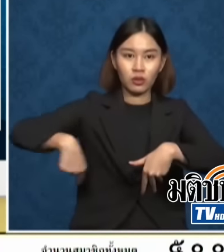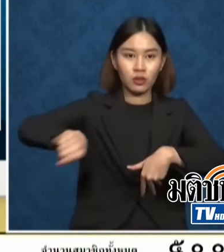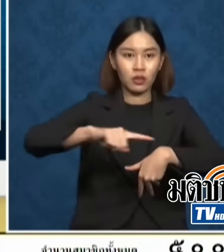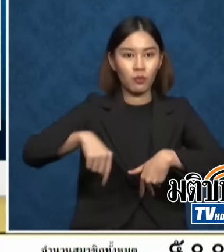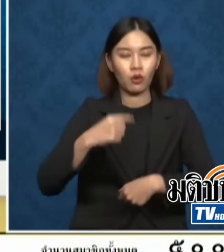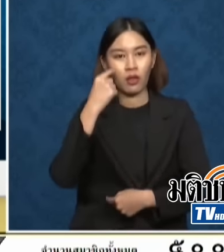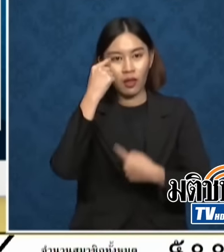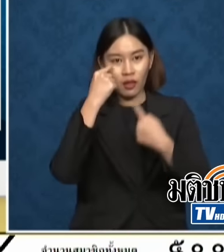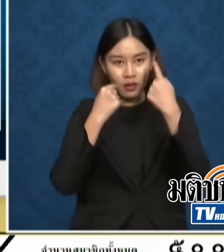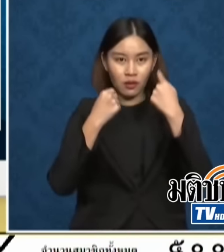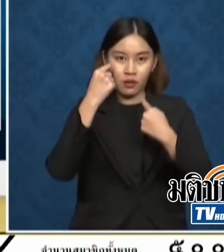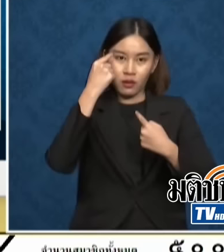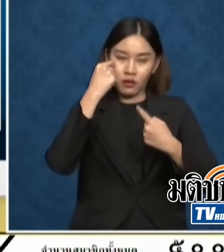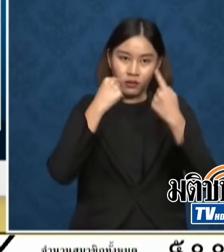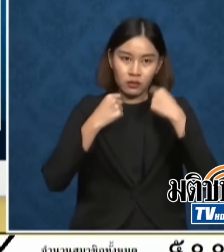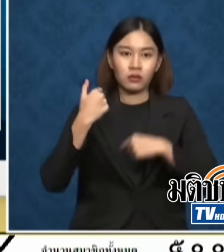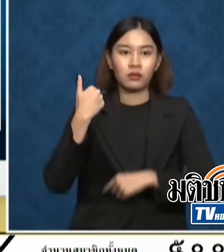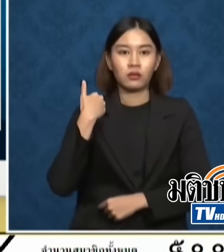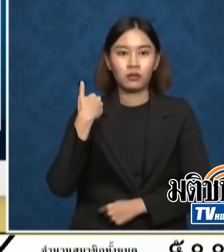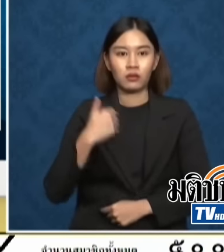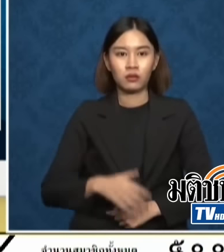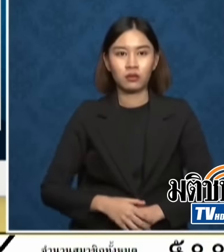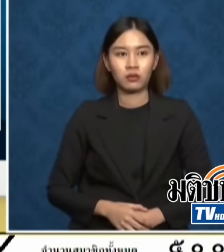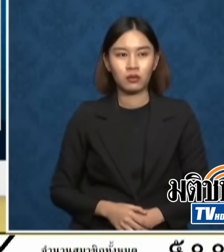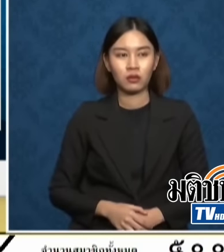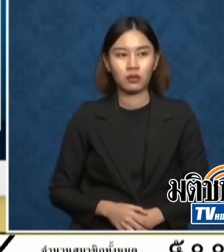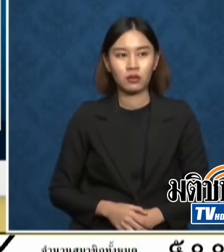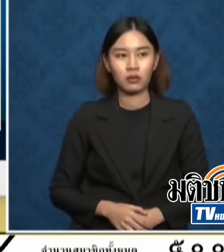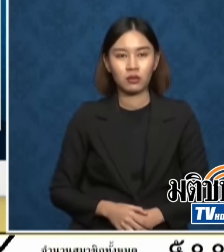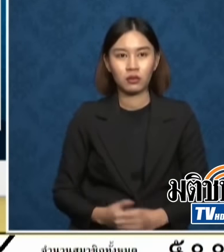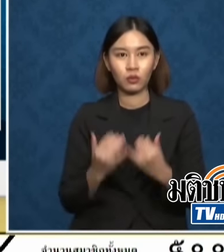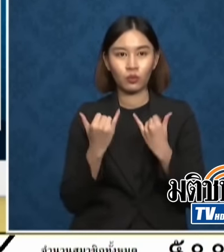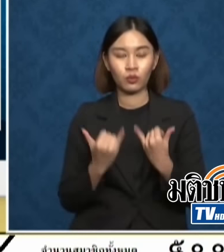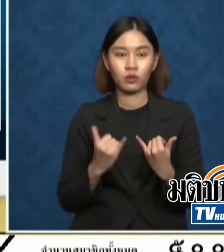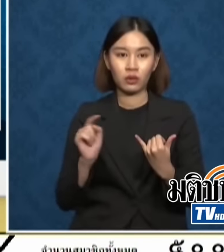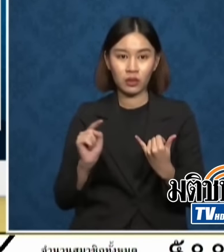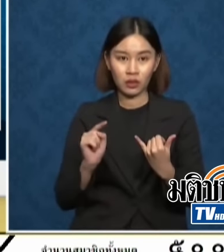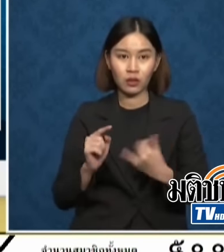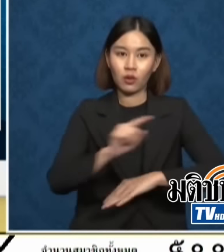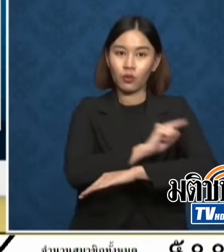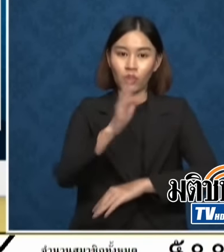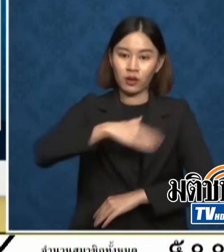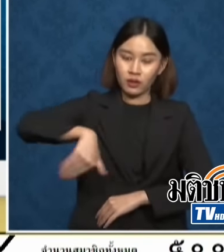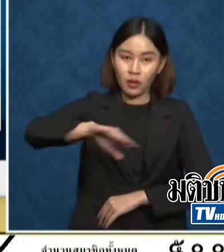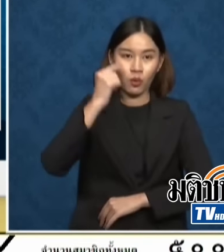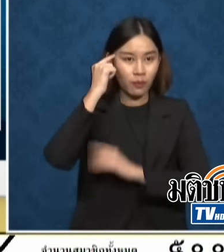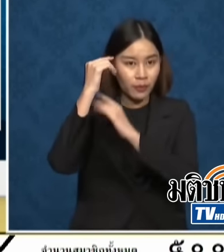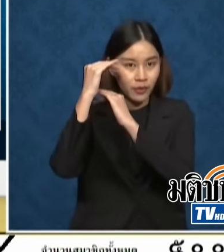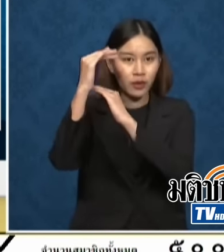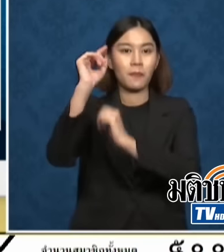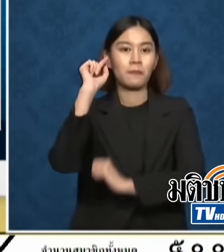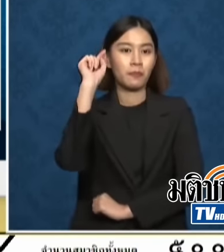น้ำตาไหลแล้วน้ำตาไหลเล่าเพราะฉะนั้นวันนี้ครับเป็นวันที่เราจะร่วมนิมิตหมายทุก